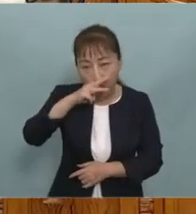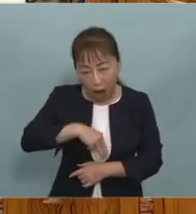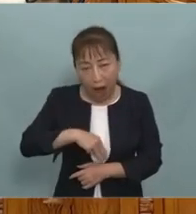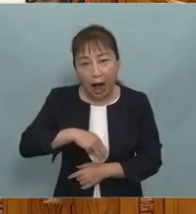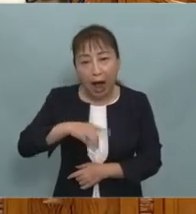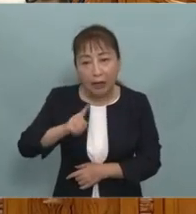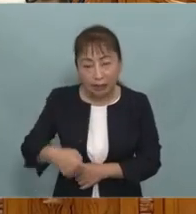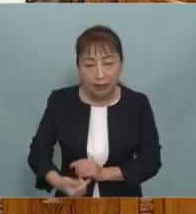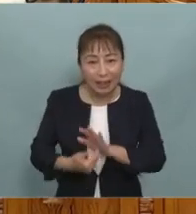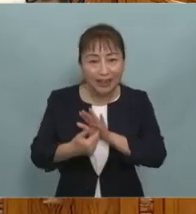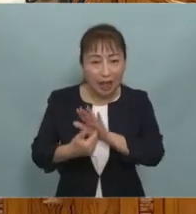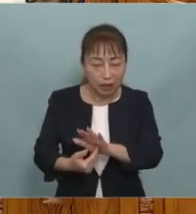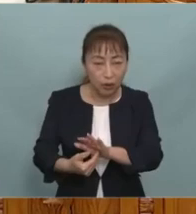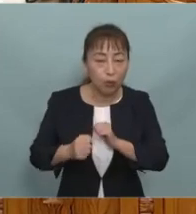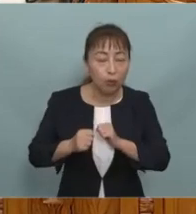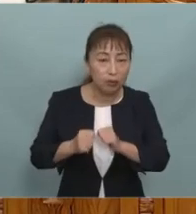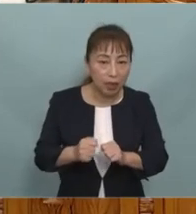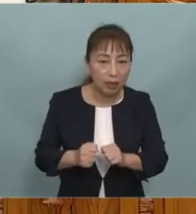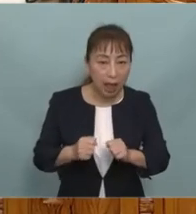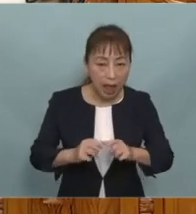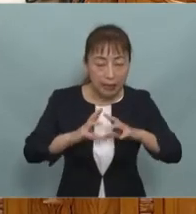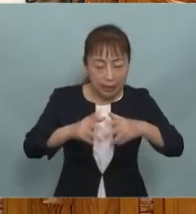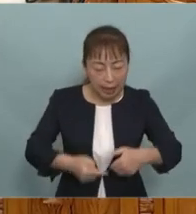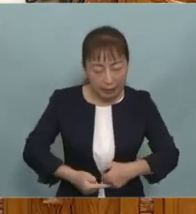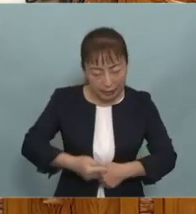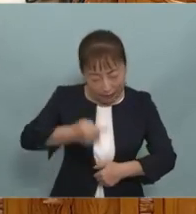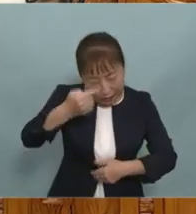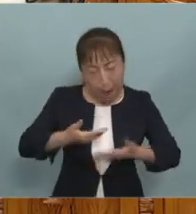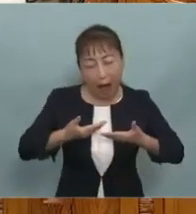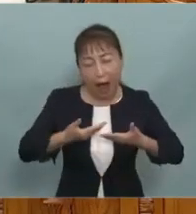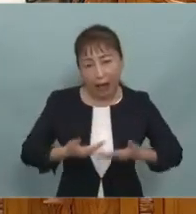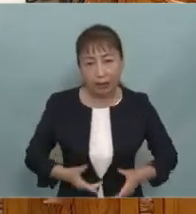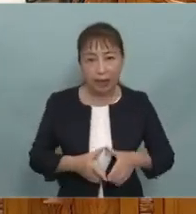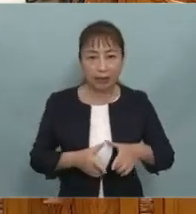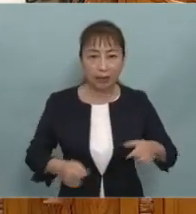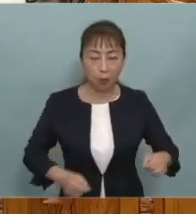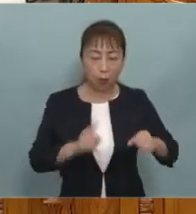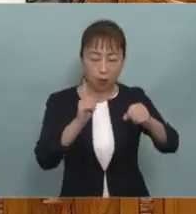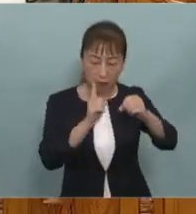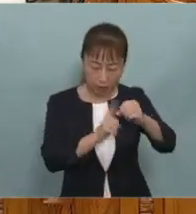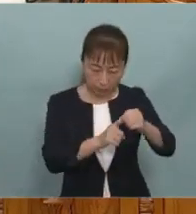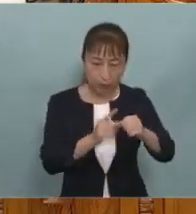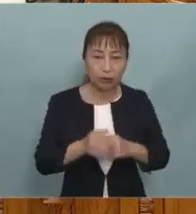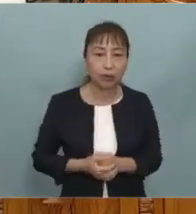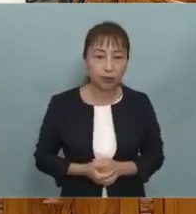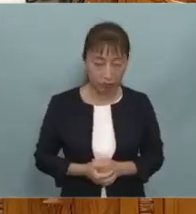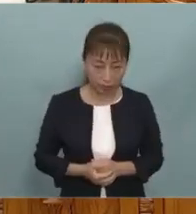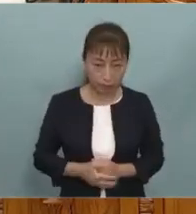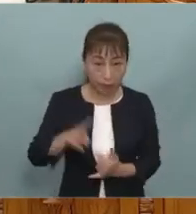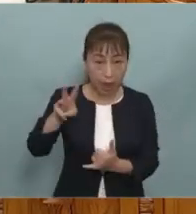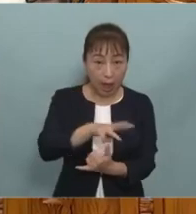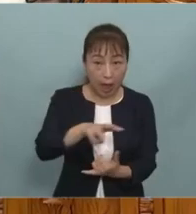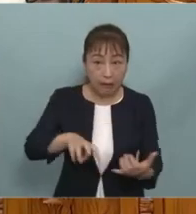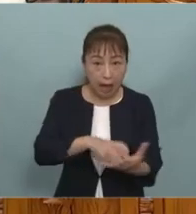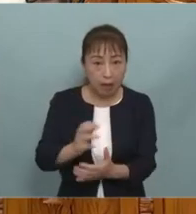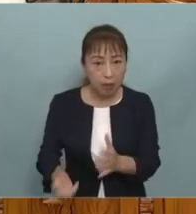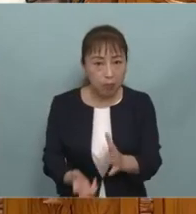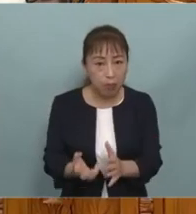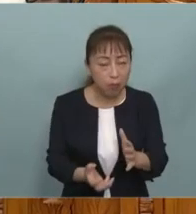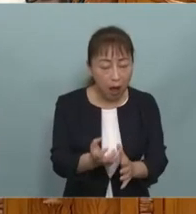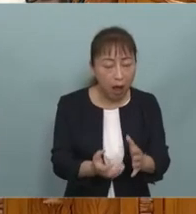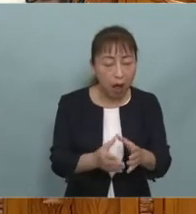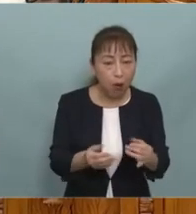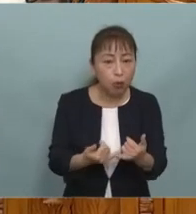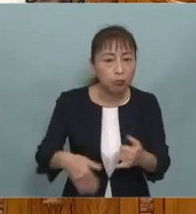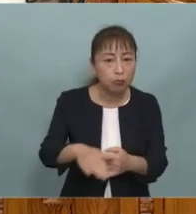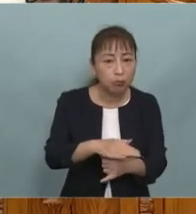推進し世界一安全な日本を実現します度重なる災害から国民の